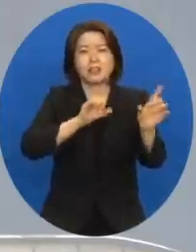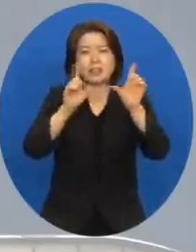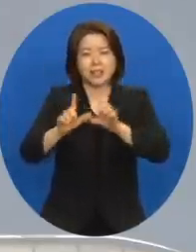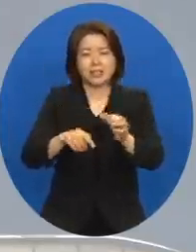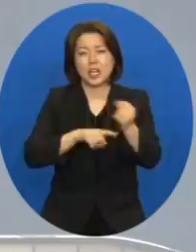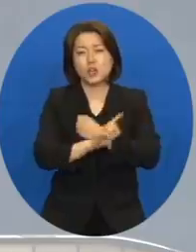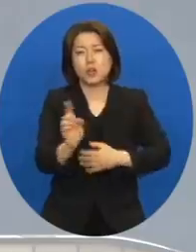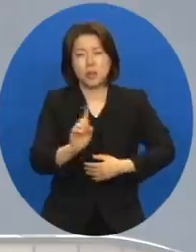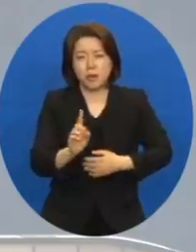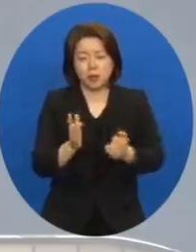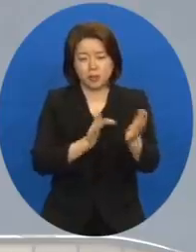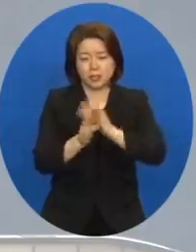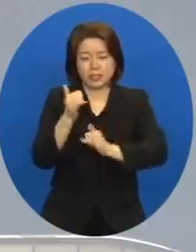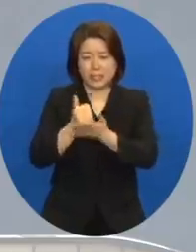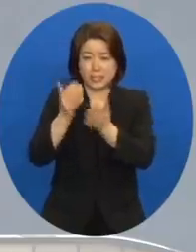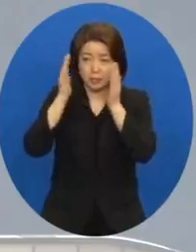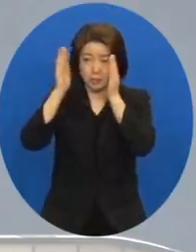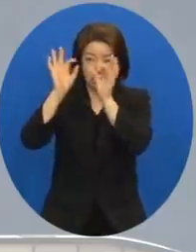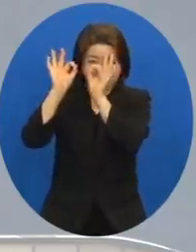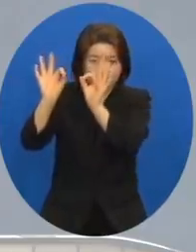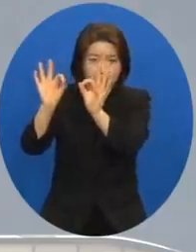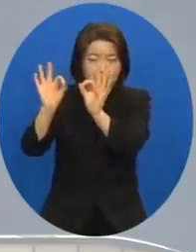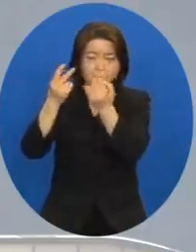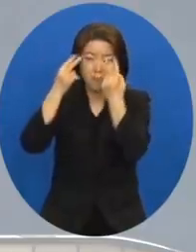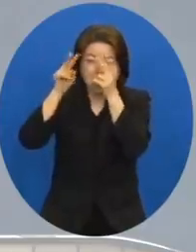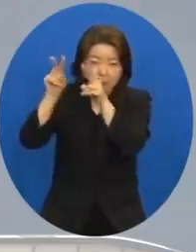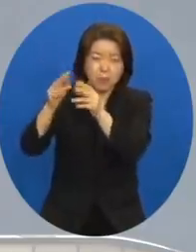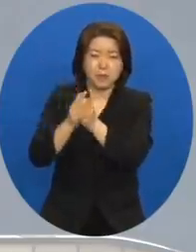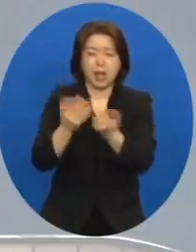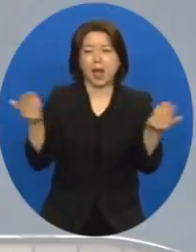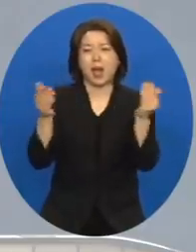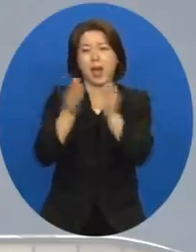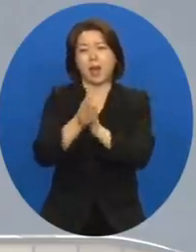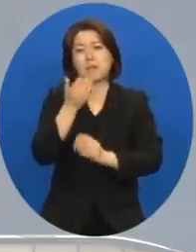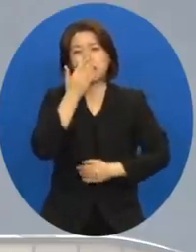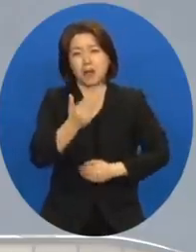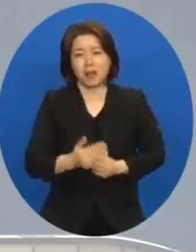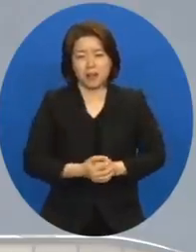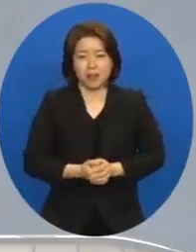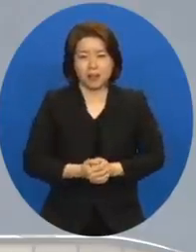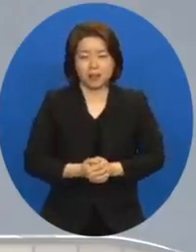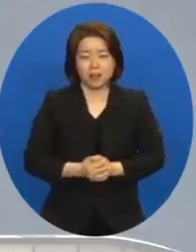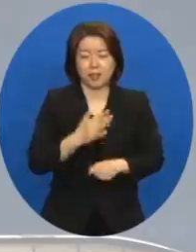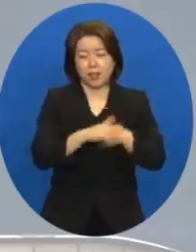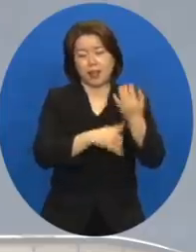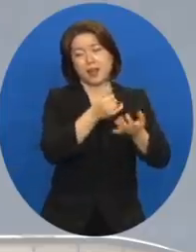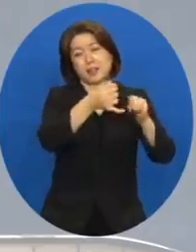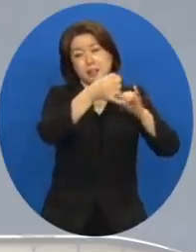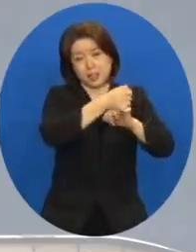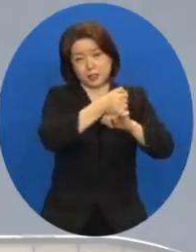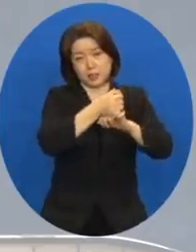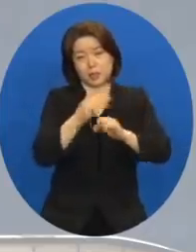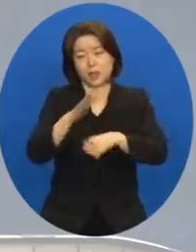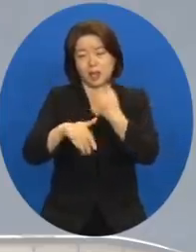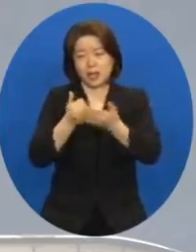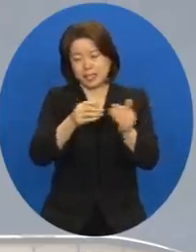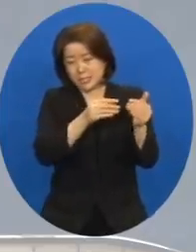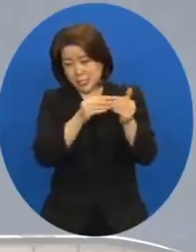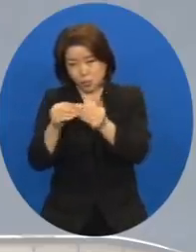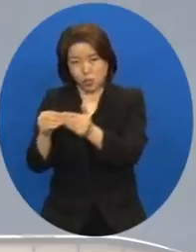예수님을 바라보면 아멘 신앙이 됩니다 하나님의 약속 하나님의